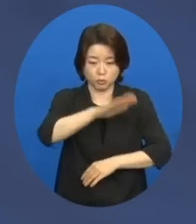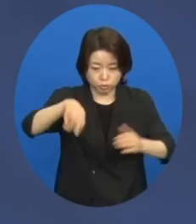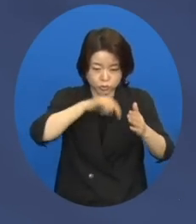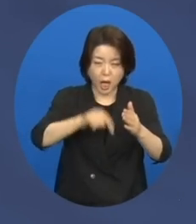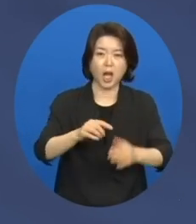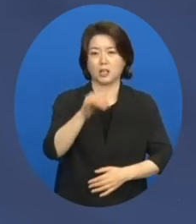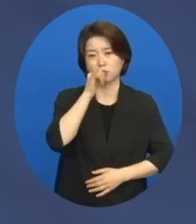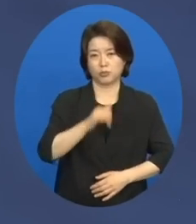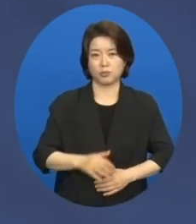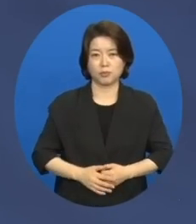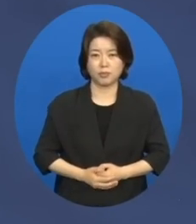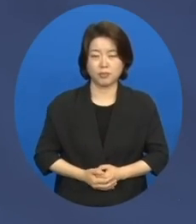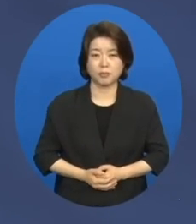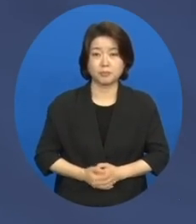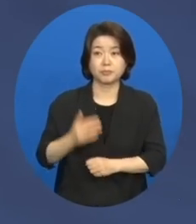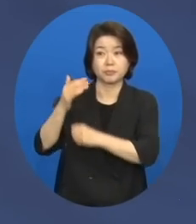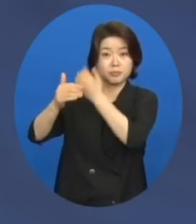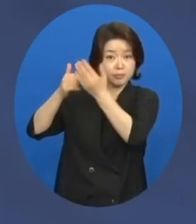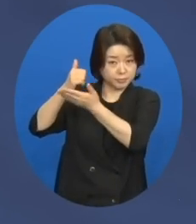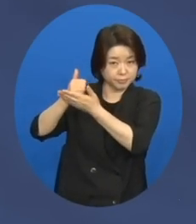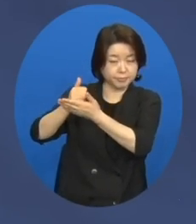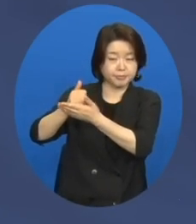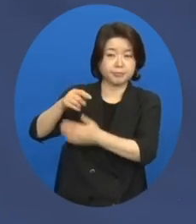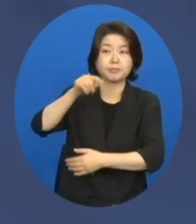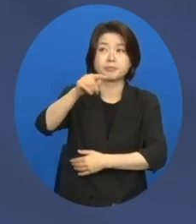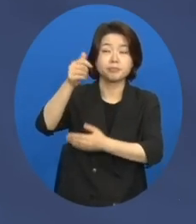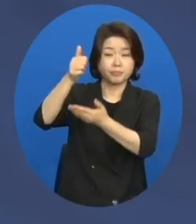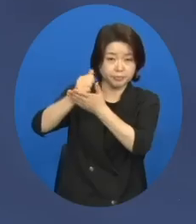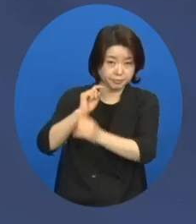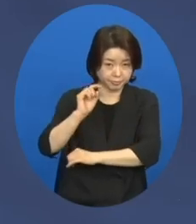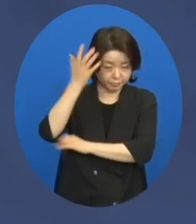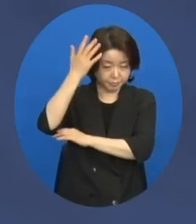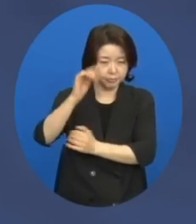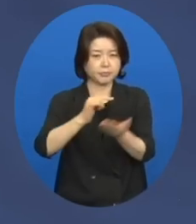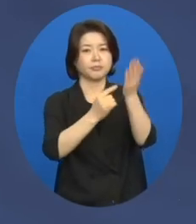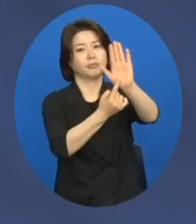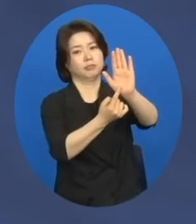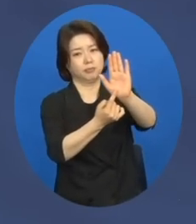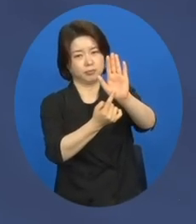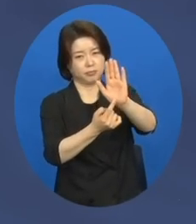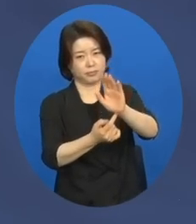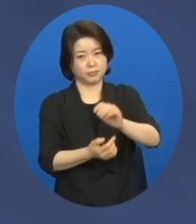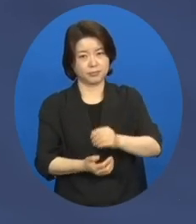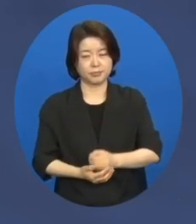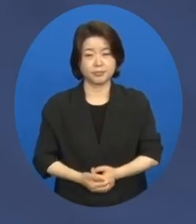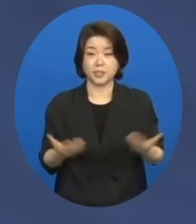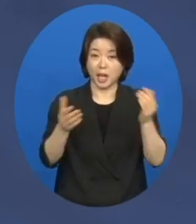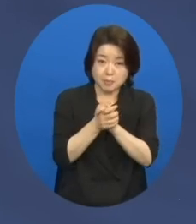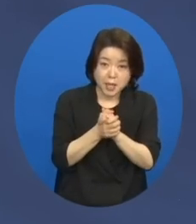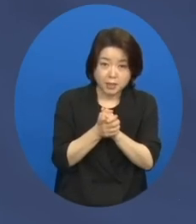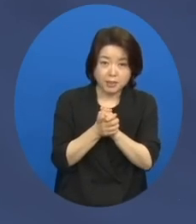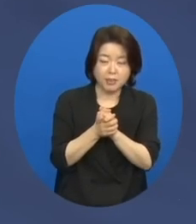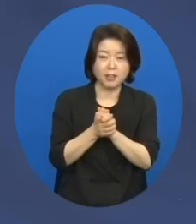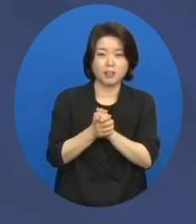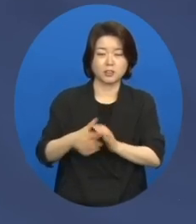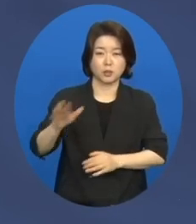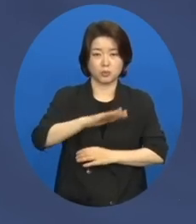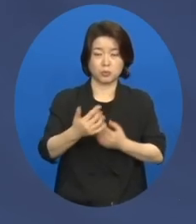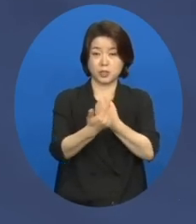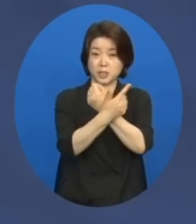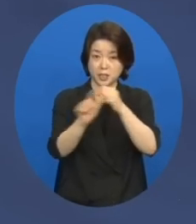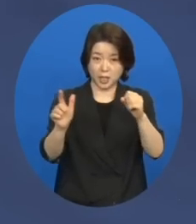있어요. 하나님이 그분의 영광을 드러내실 거예요. 아멘. 우리